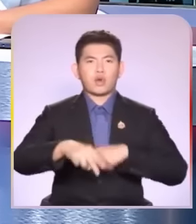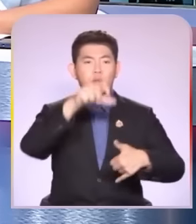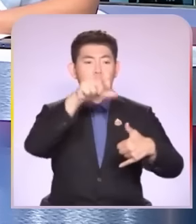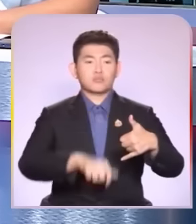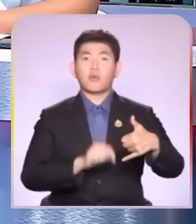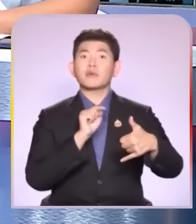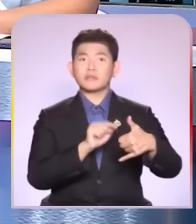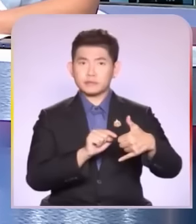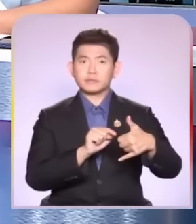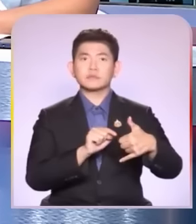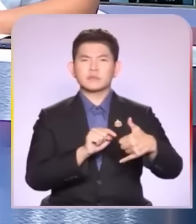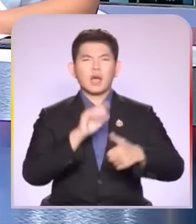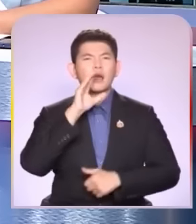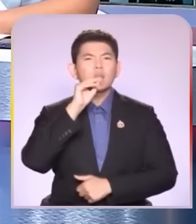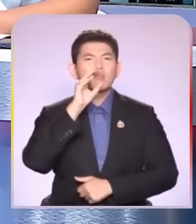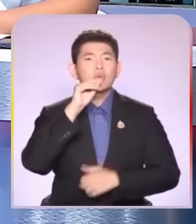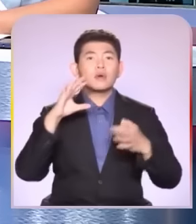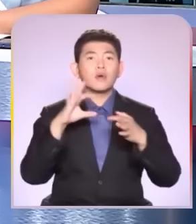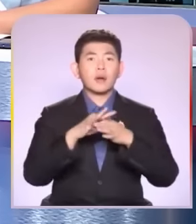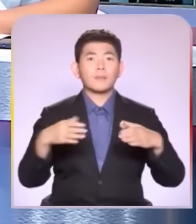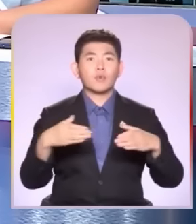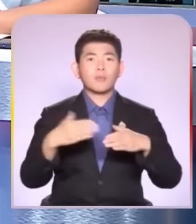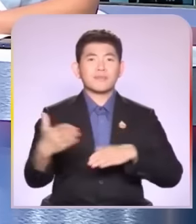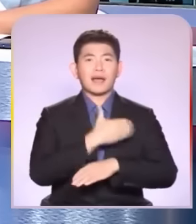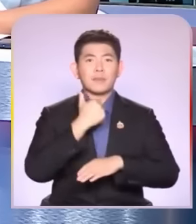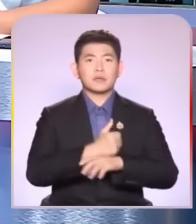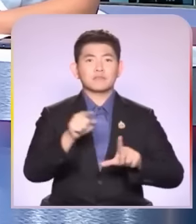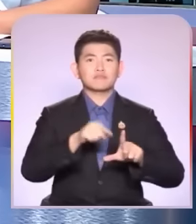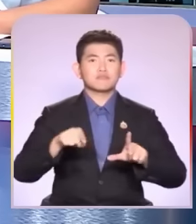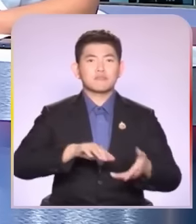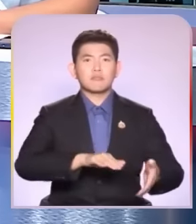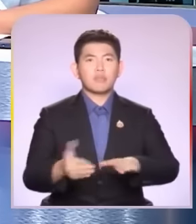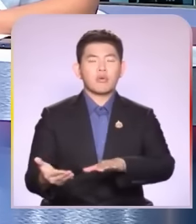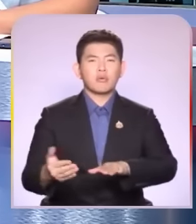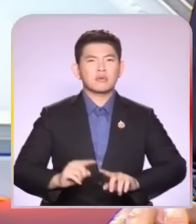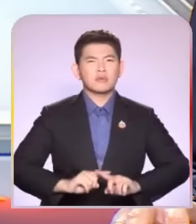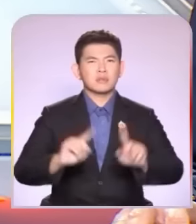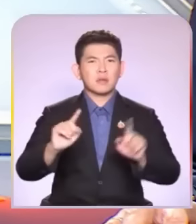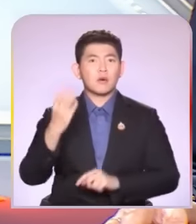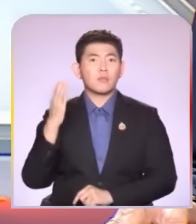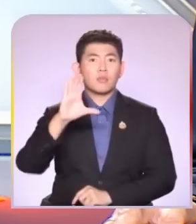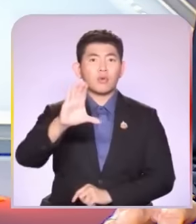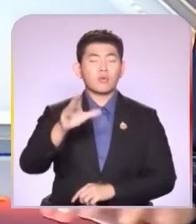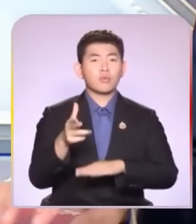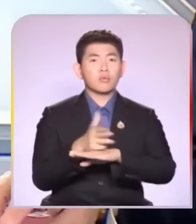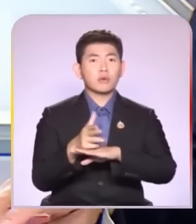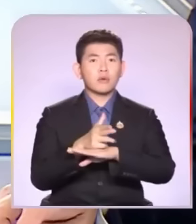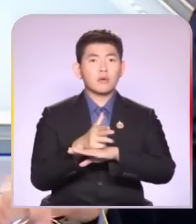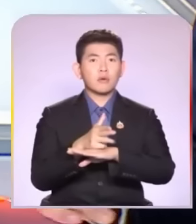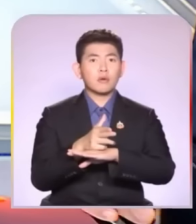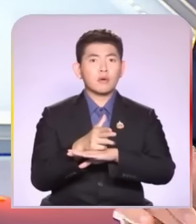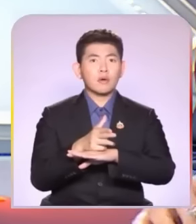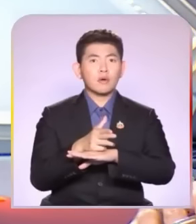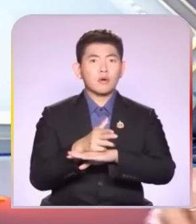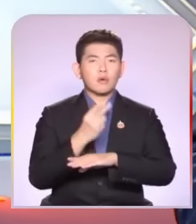รัฐธรรมนูญท่านนั่นแหละที่พูดถึงเรื่องของการยุบพรรคก้าวไกลจนเรียกว่าพอลงมีคนนึงลงคลิปไปโพสต์คลิปลงไป